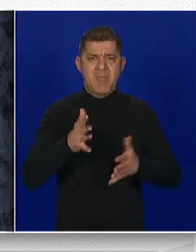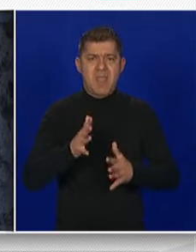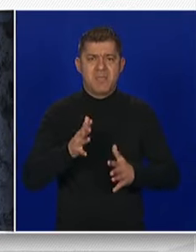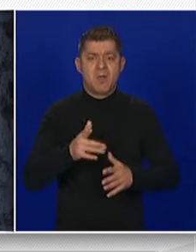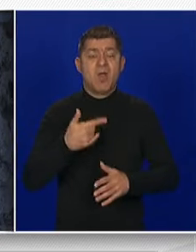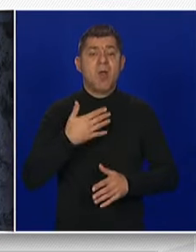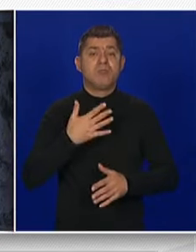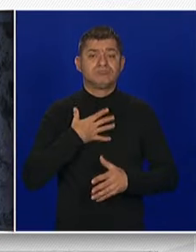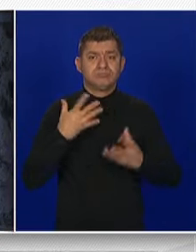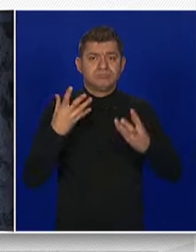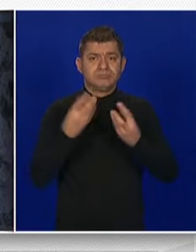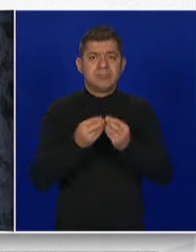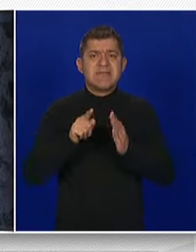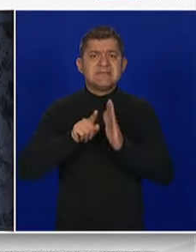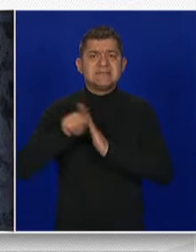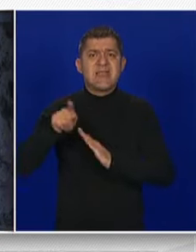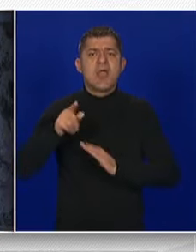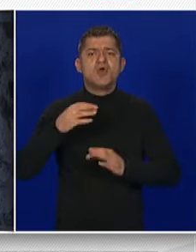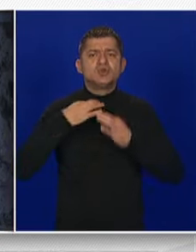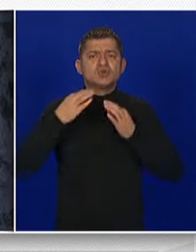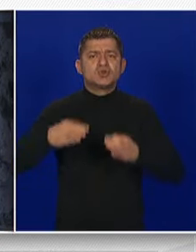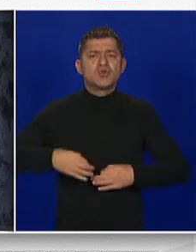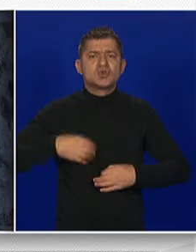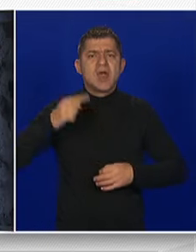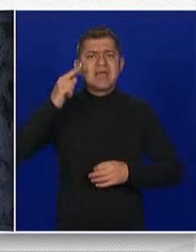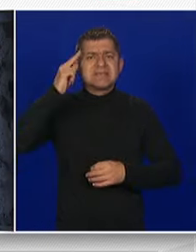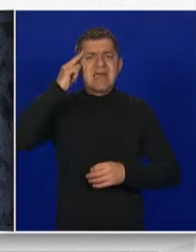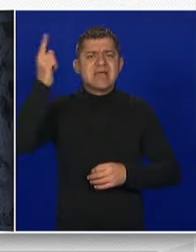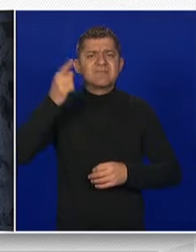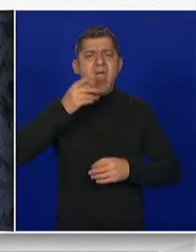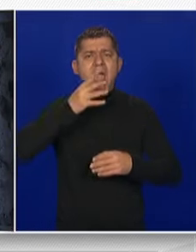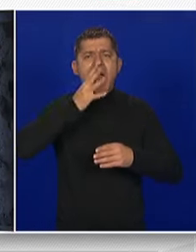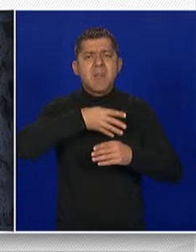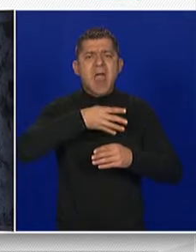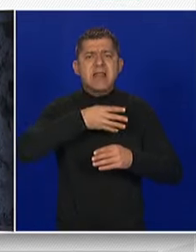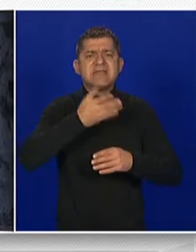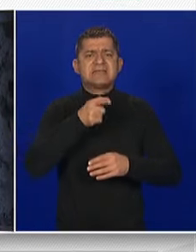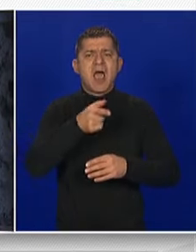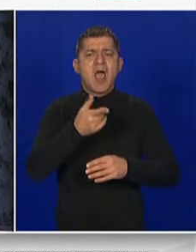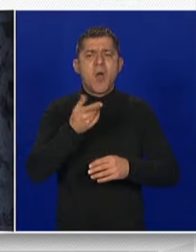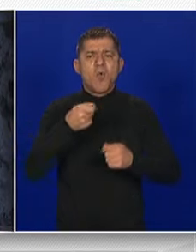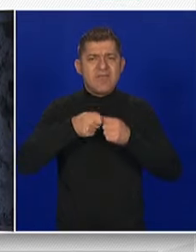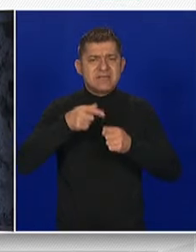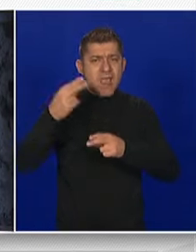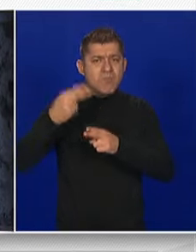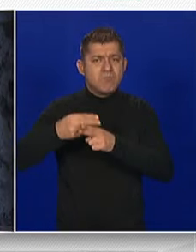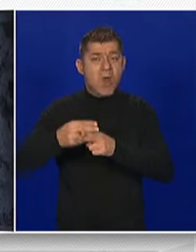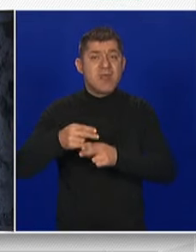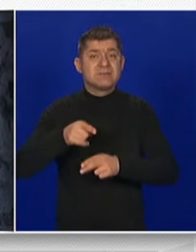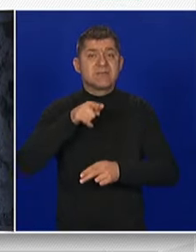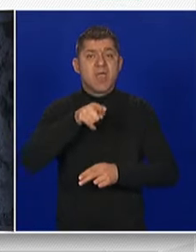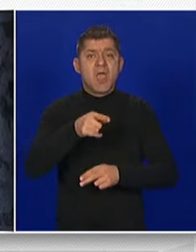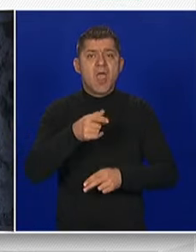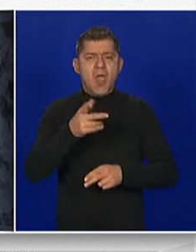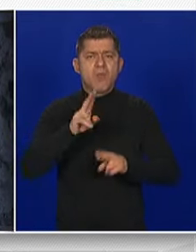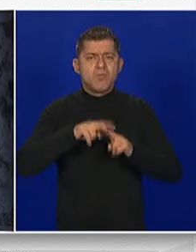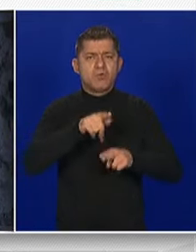cilj, to je stručno-znanstvena analiza epidemije i svega onog što je s njom u vezi i iskreno vjerujem da će